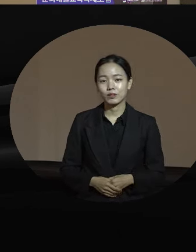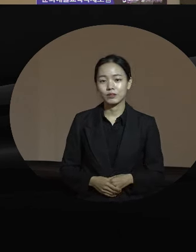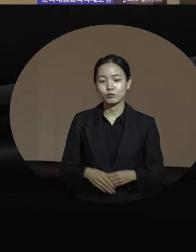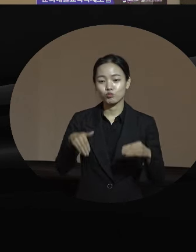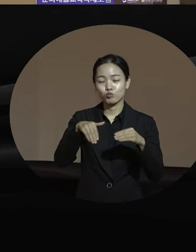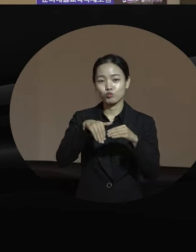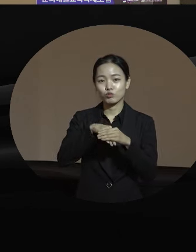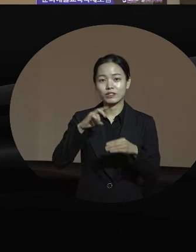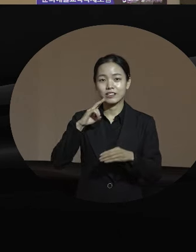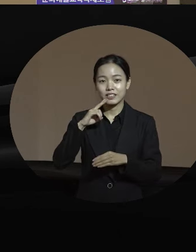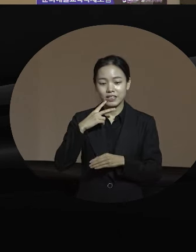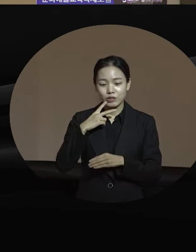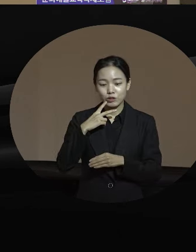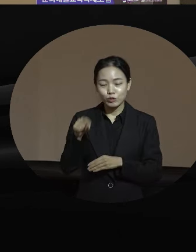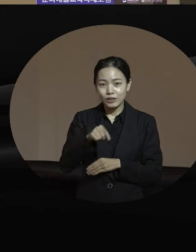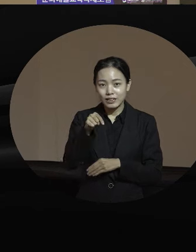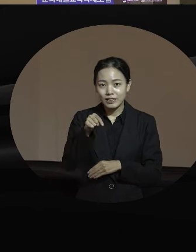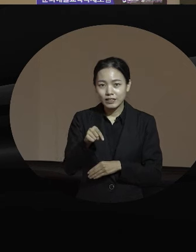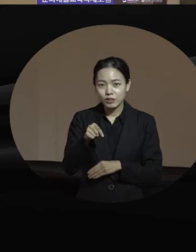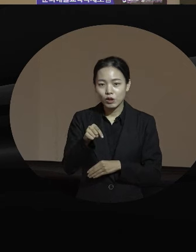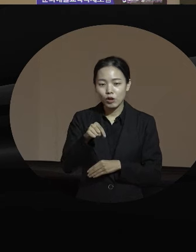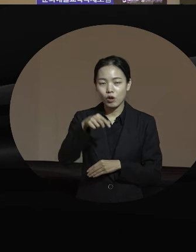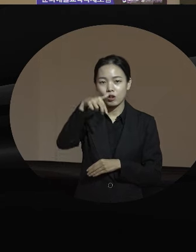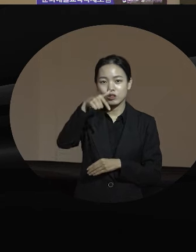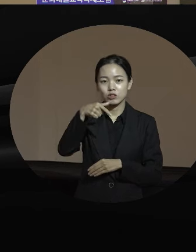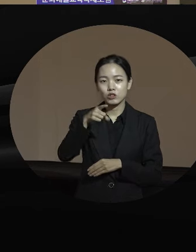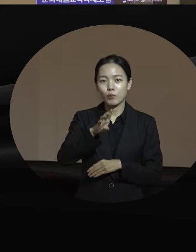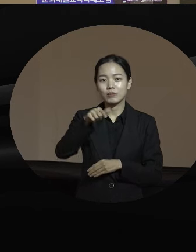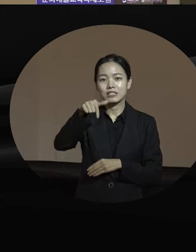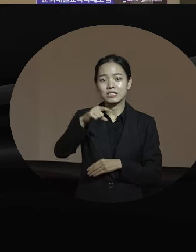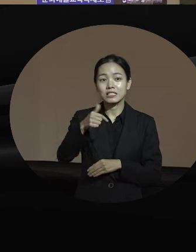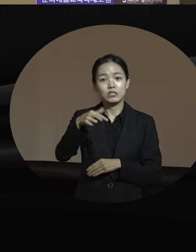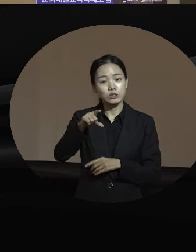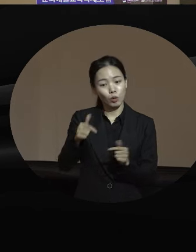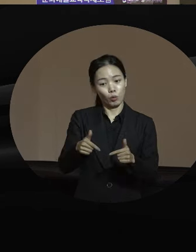왔는지 사례와 성과를 통해서 의미를 되짚어보고자 합니다.